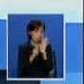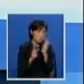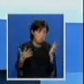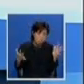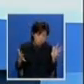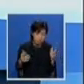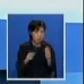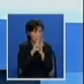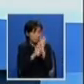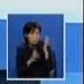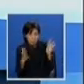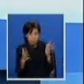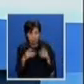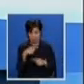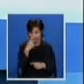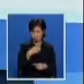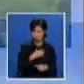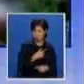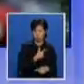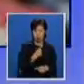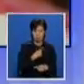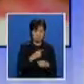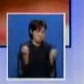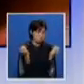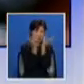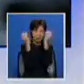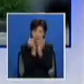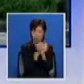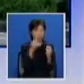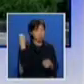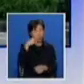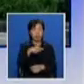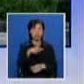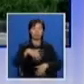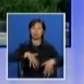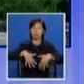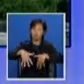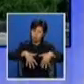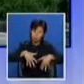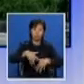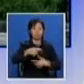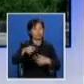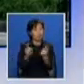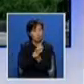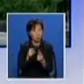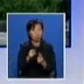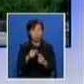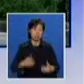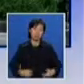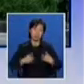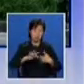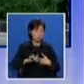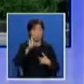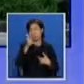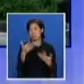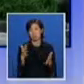นะครับเป็นหลักก็จะเป็นสังคมซึ่งทำให้พี่น้องประชาชนนั้นไม่มีโอกาสในการที่จะมีความเป็นอยู่ที่ดีไม่